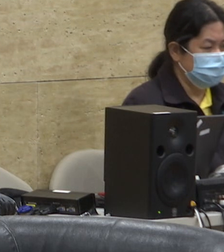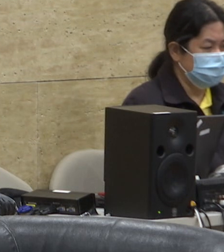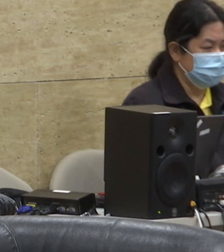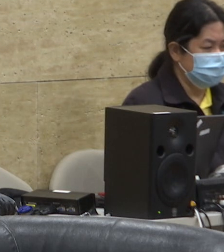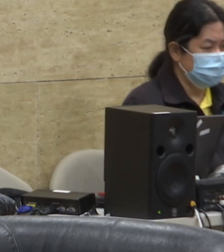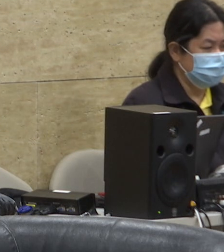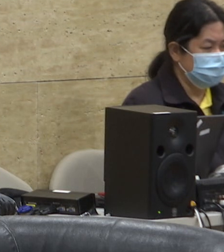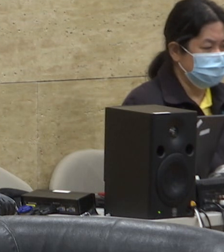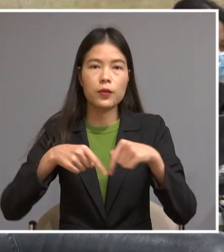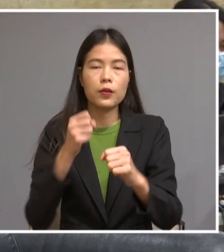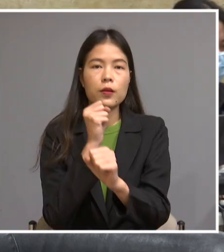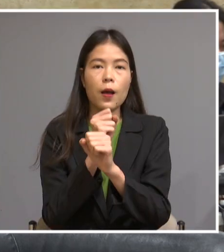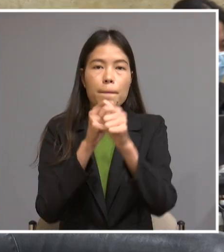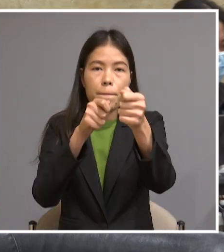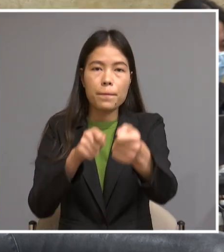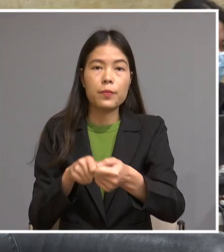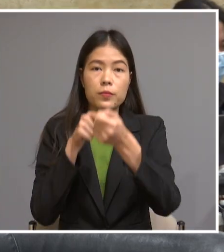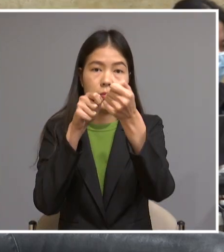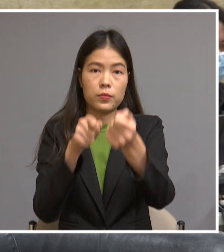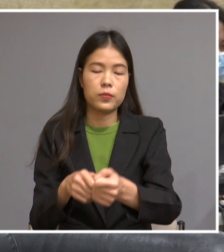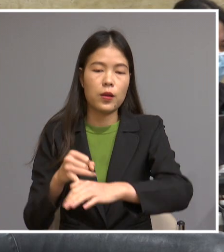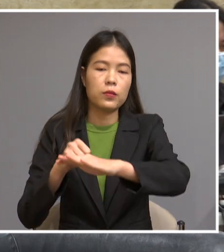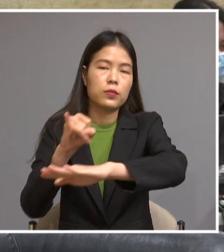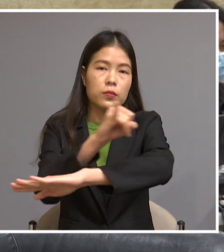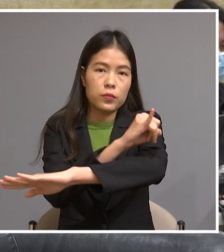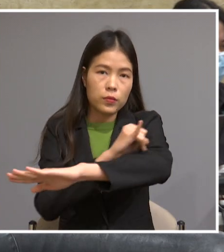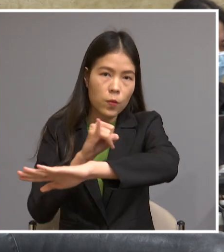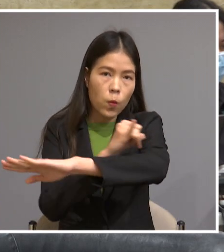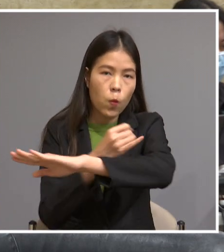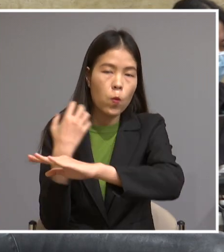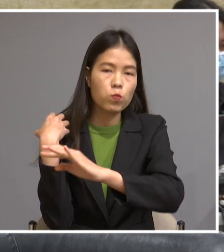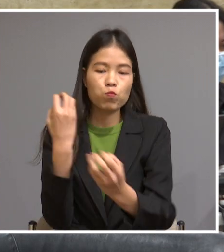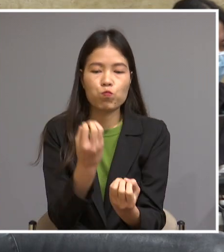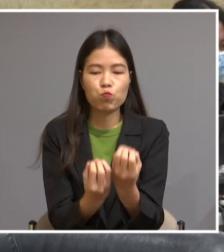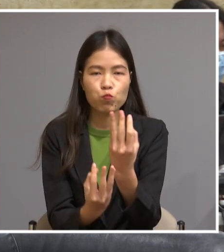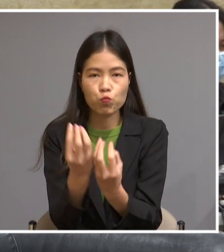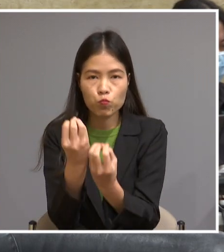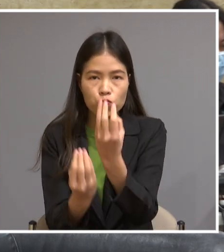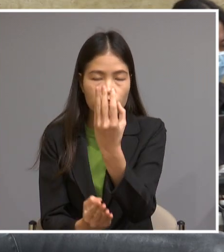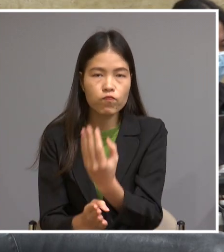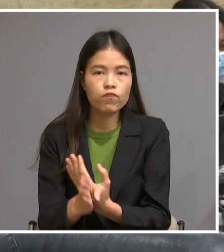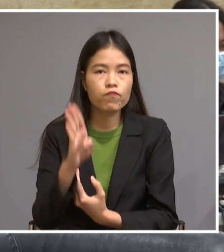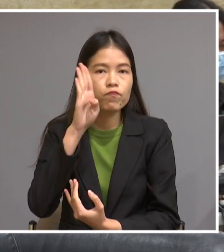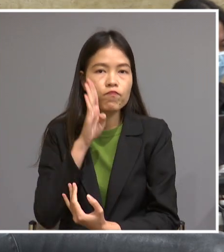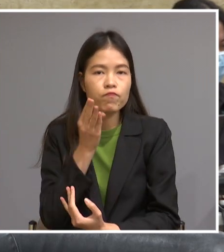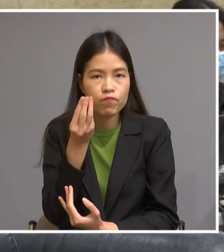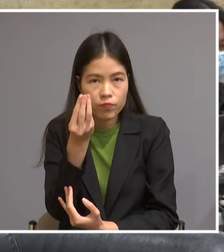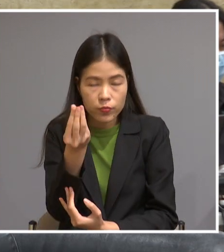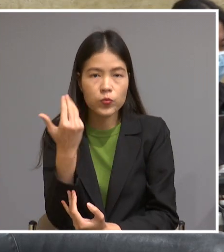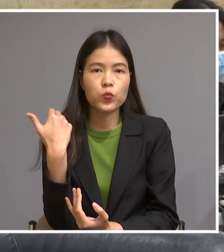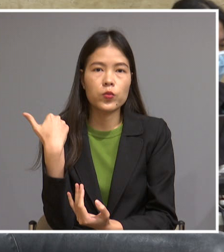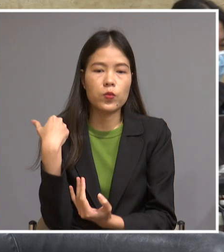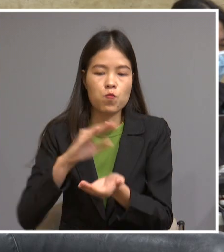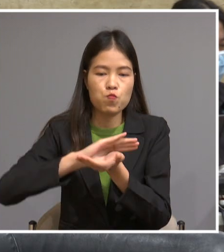รทางเกษตรกรพี่น้องจะปลูกลำใยจะปลูกมวงล้นจี่ซึ่เป็นพื้นยืนต้น